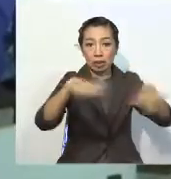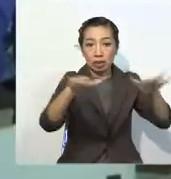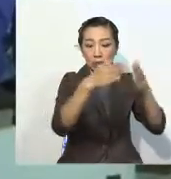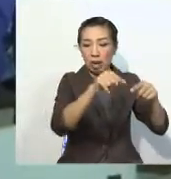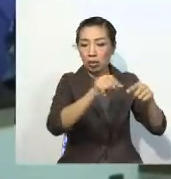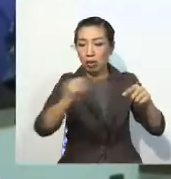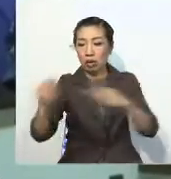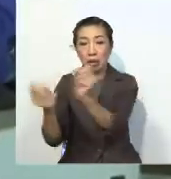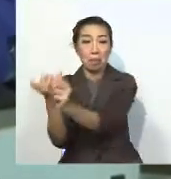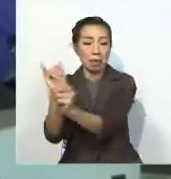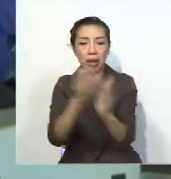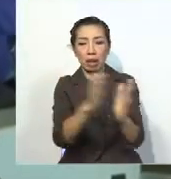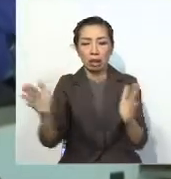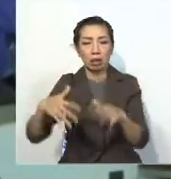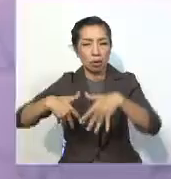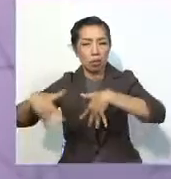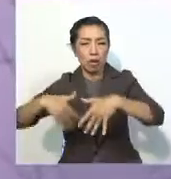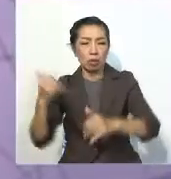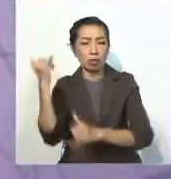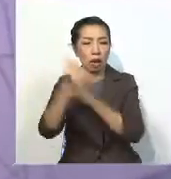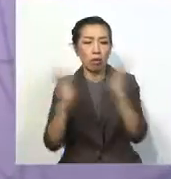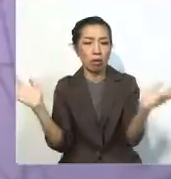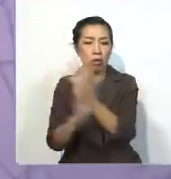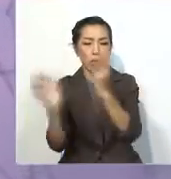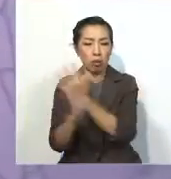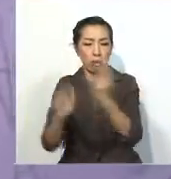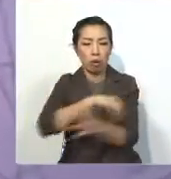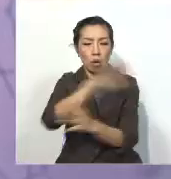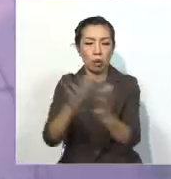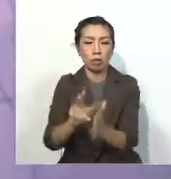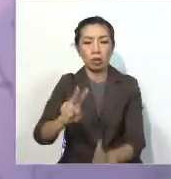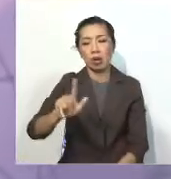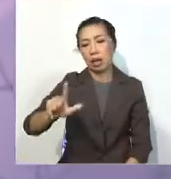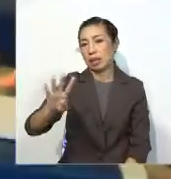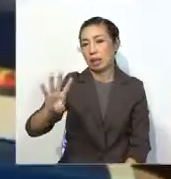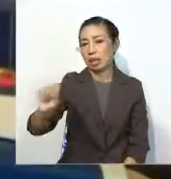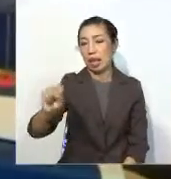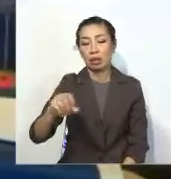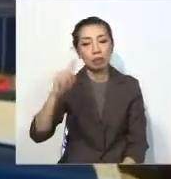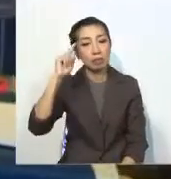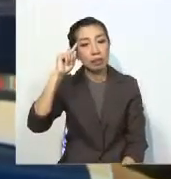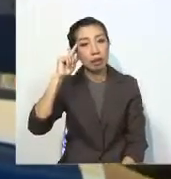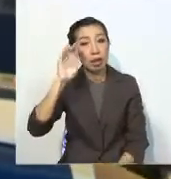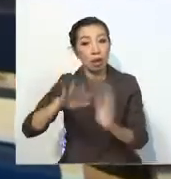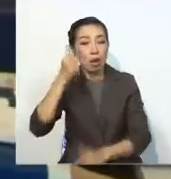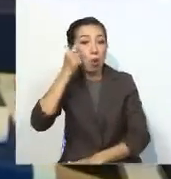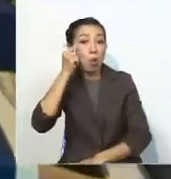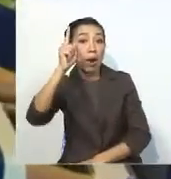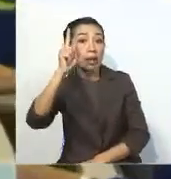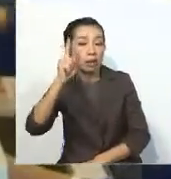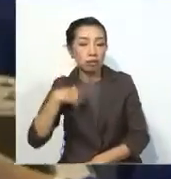นถึงเทศกาลปีใหม่ประมาณ2,400,000 คนหรือว่ามีผู้โดยสารใช้บริการเฉลี่ยวันละประม